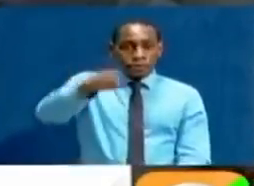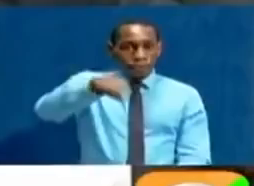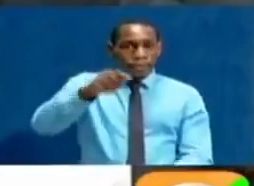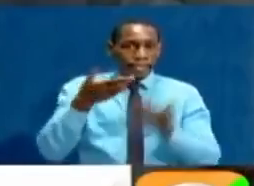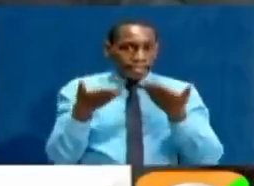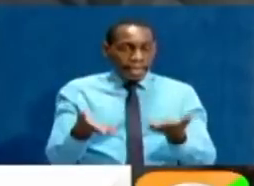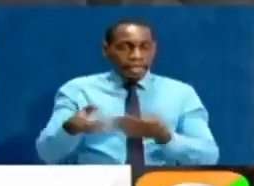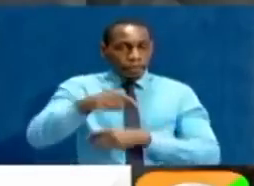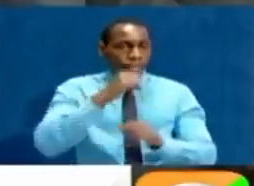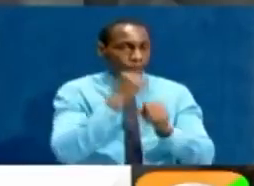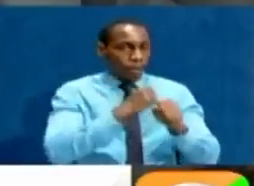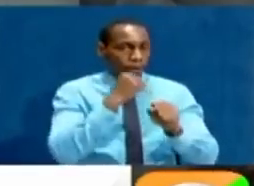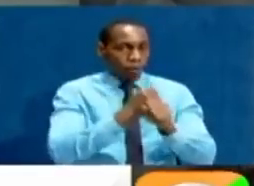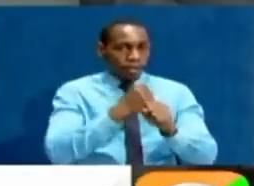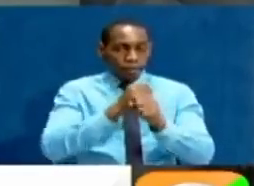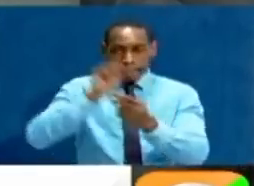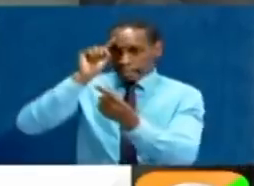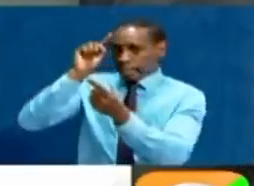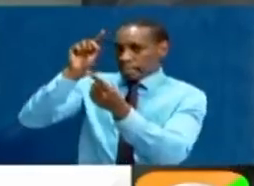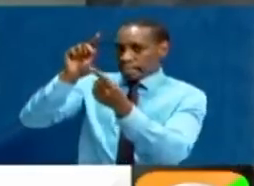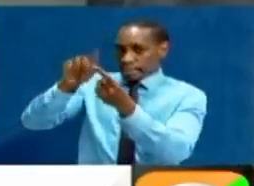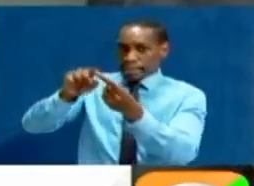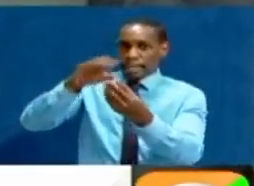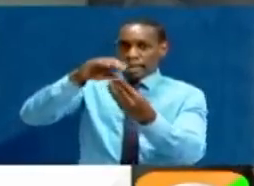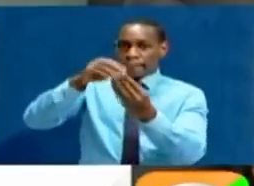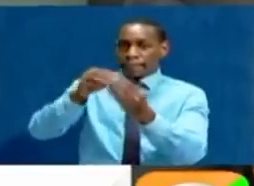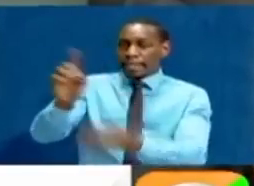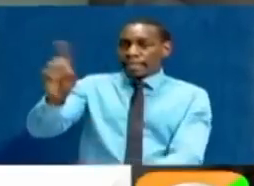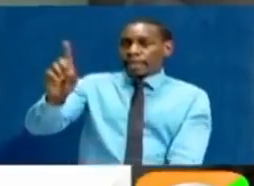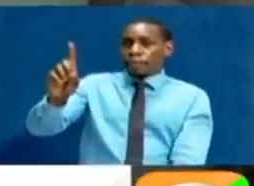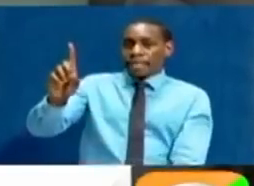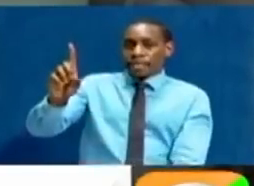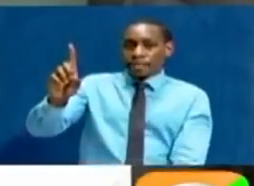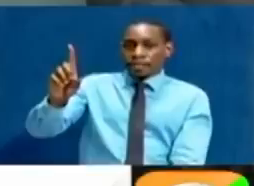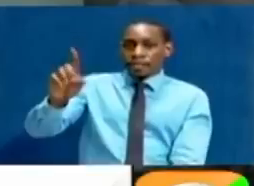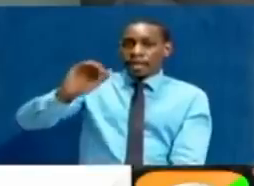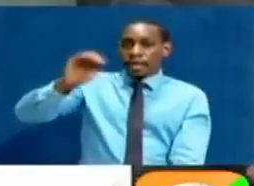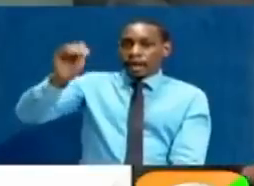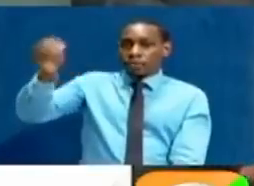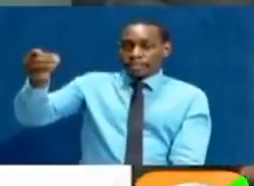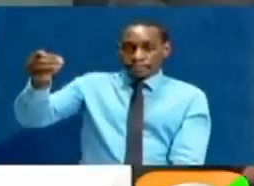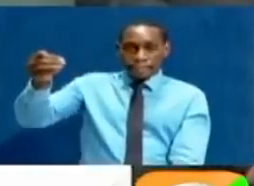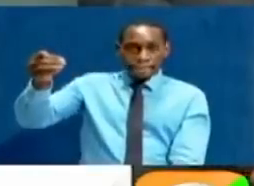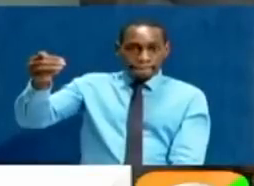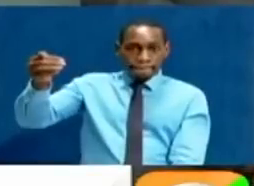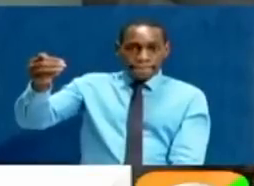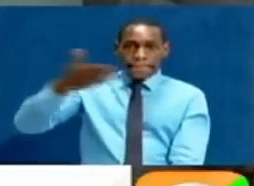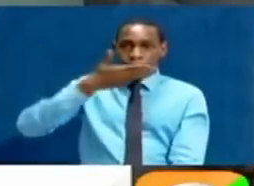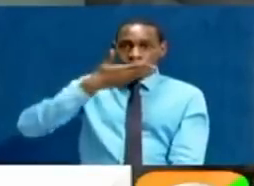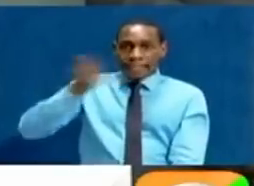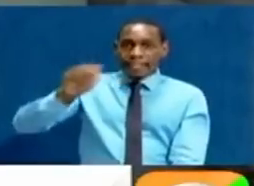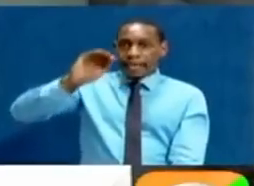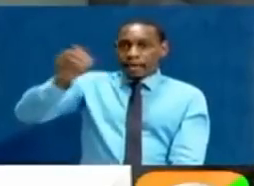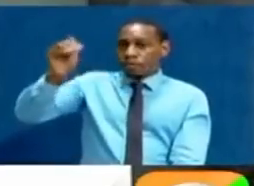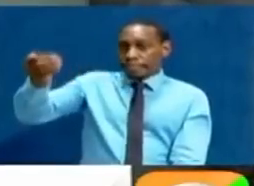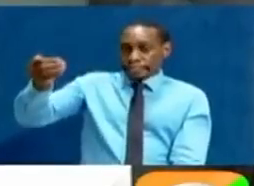now going to work towards making Nairobi County a better